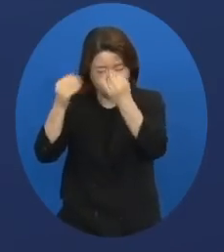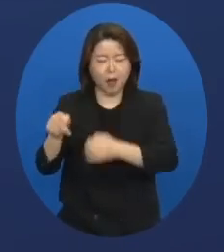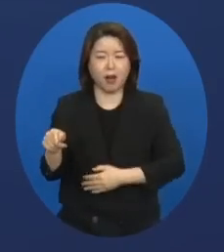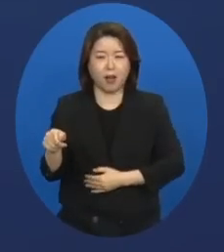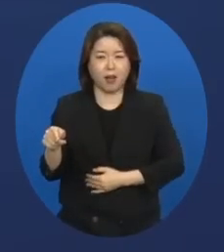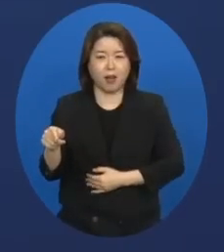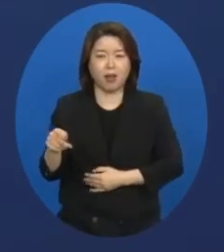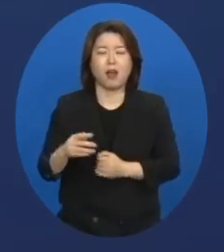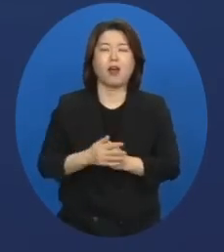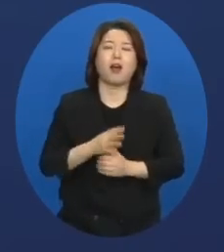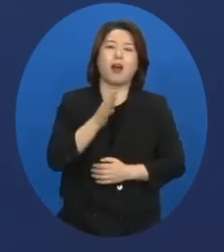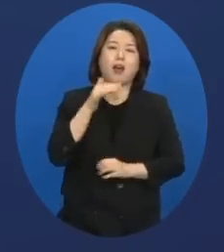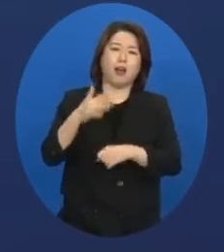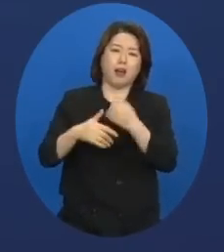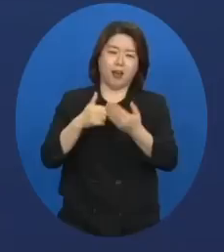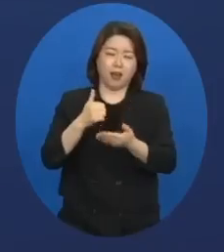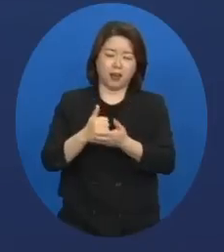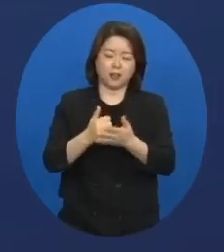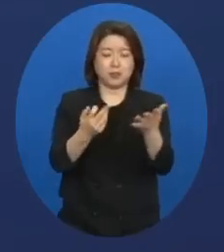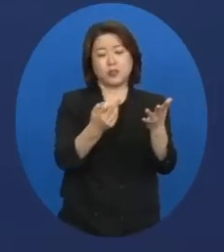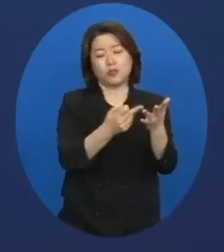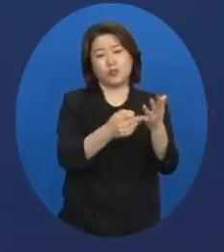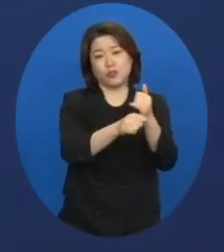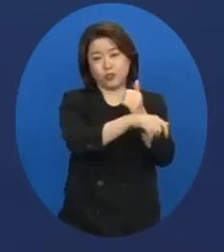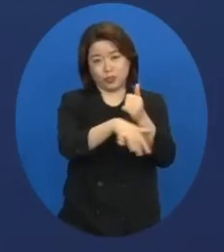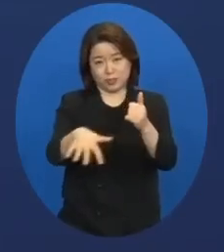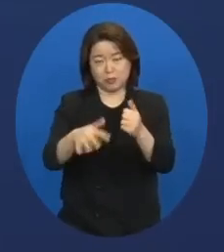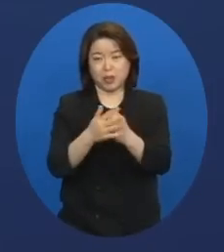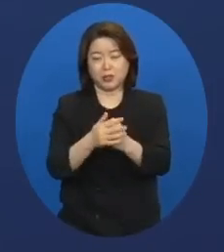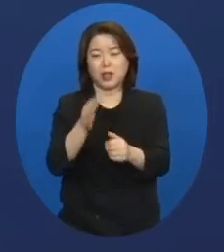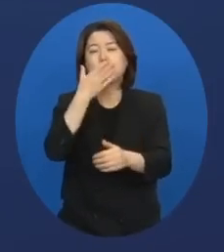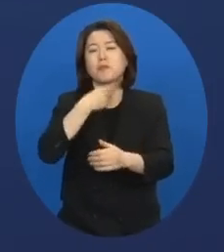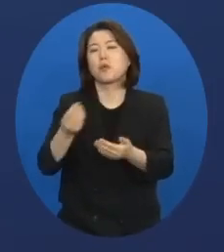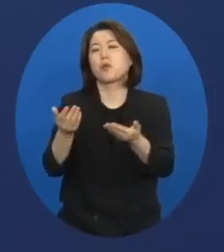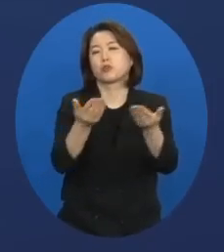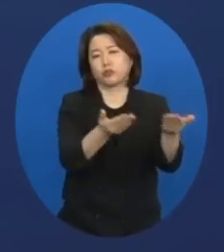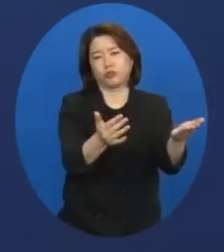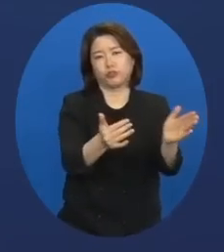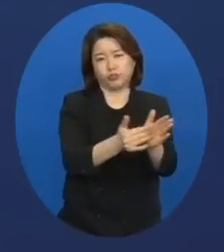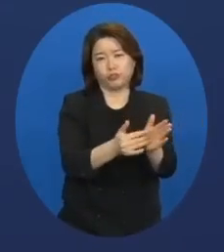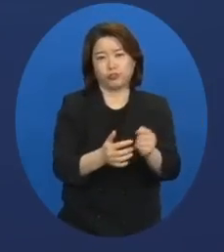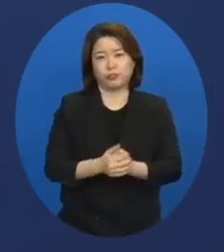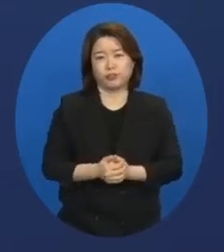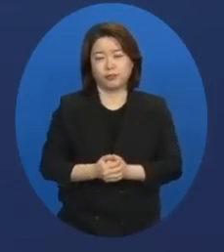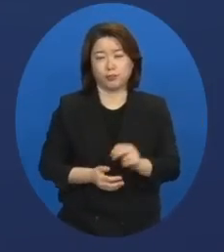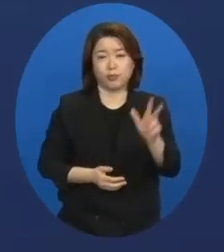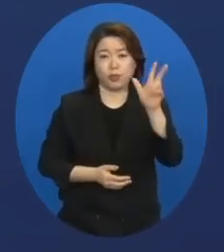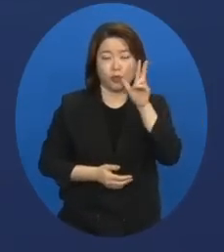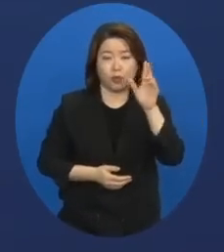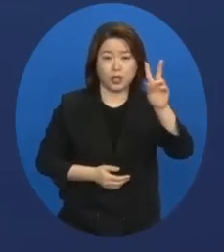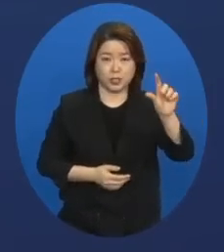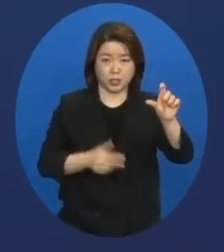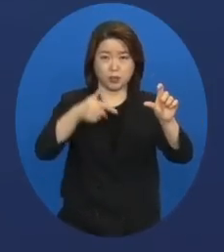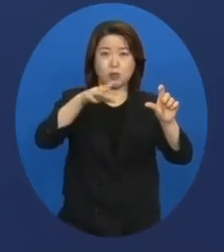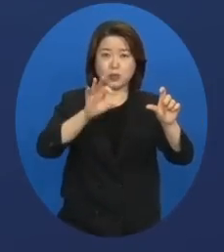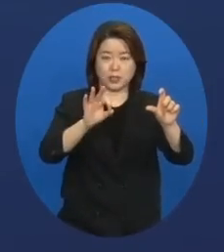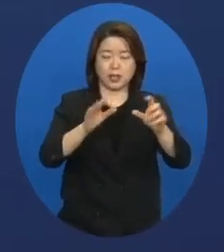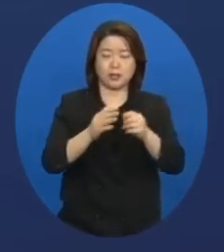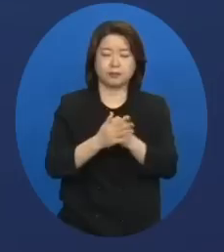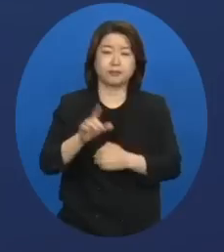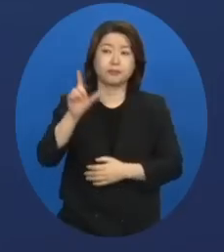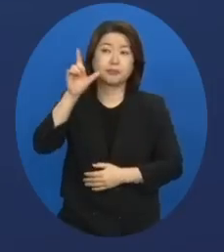하나님께서 유다 지파에게 복을 주신 거죠. 오늘 이 여호수아 15장에도